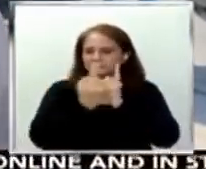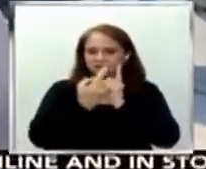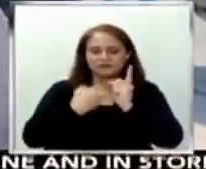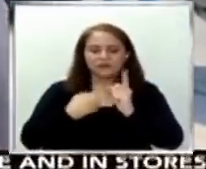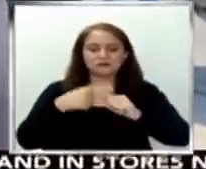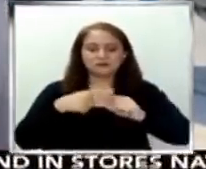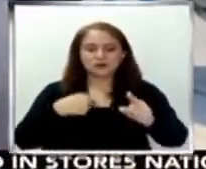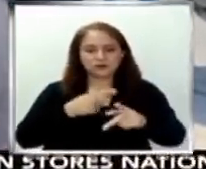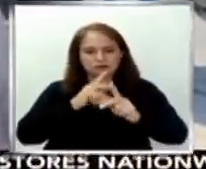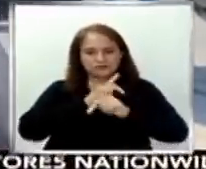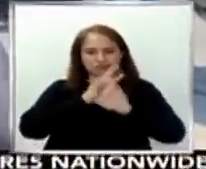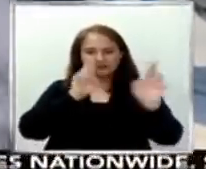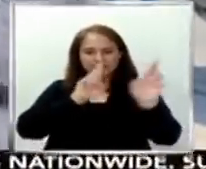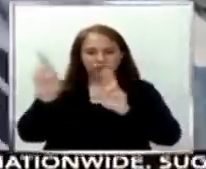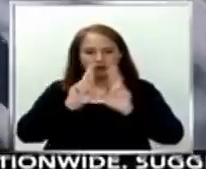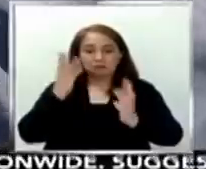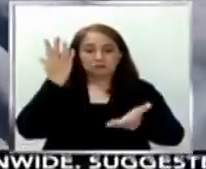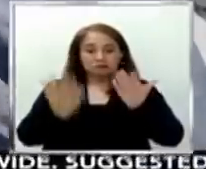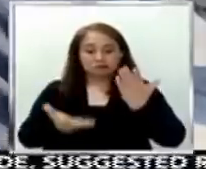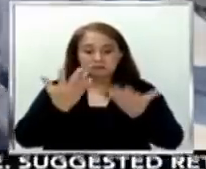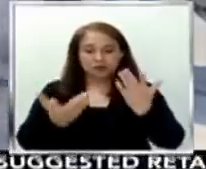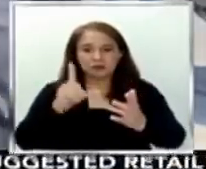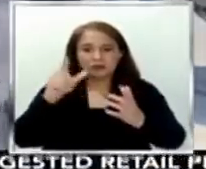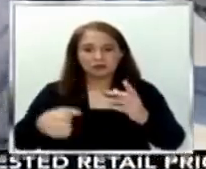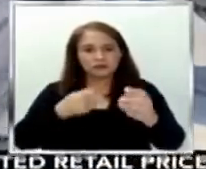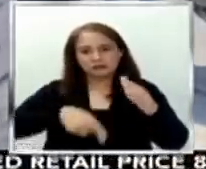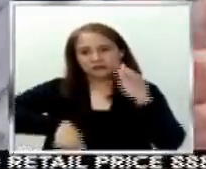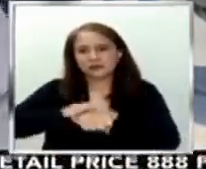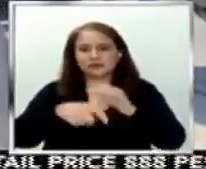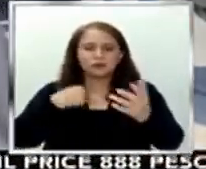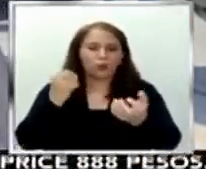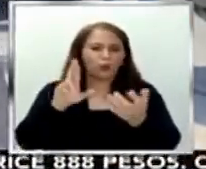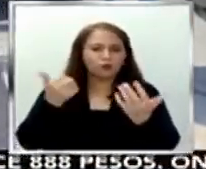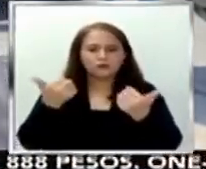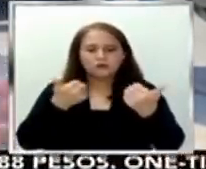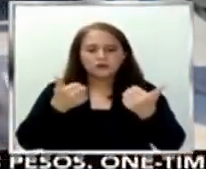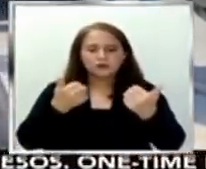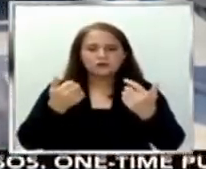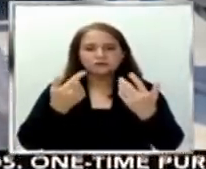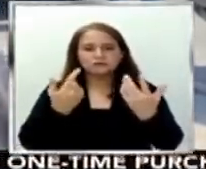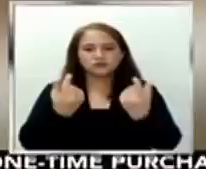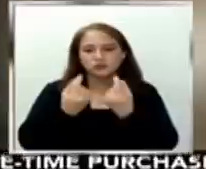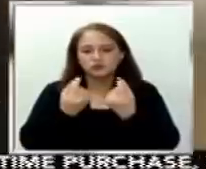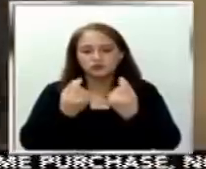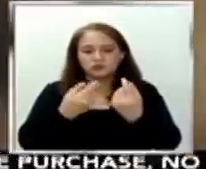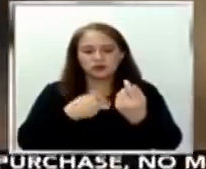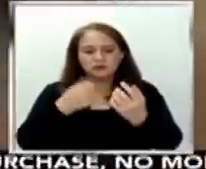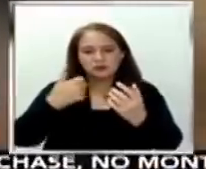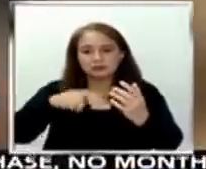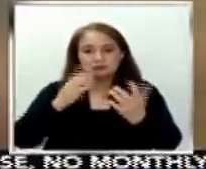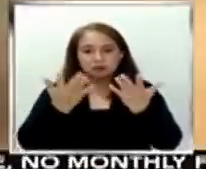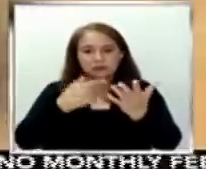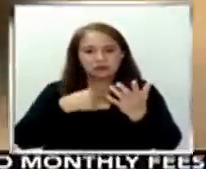kasi nakikita ko baka pwede niya akong sipain o pwede niya akong kumayanong hawak siya na matalim. Hindi naman daw